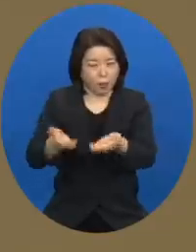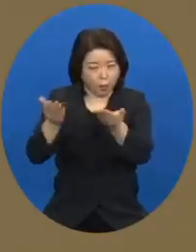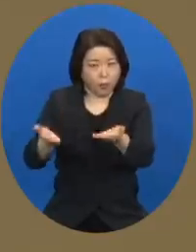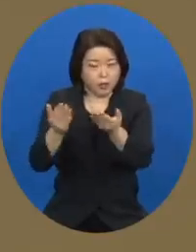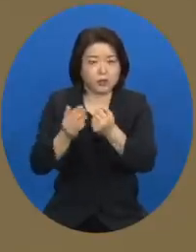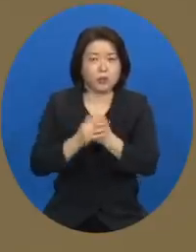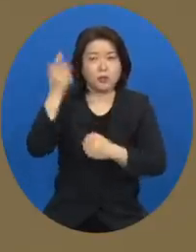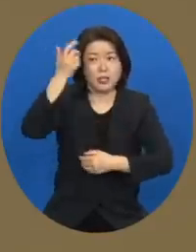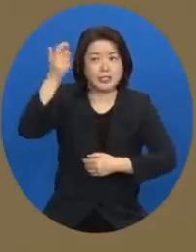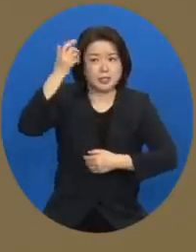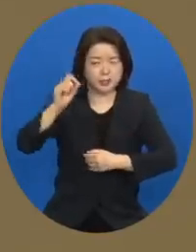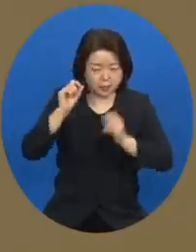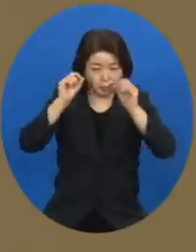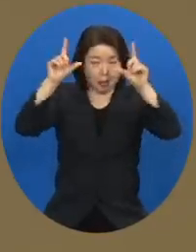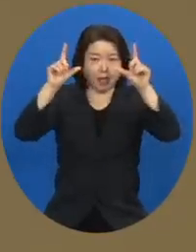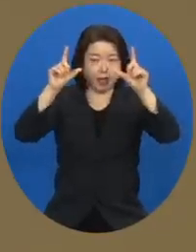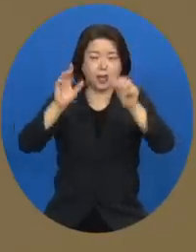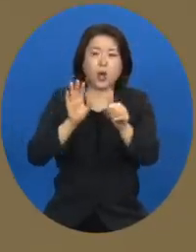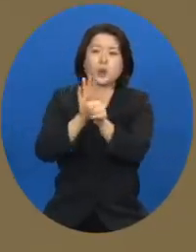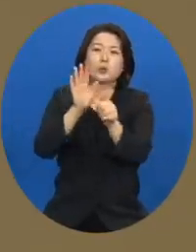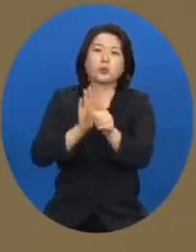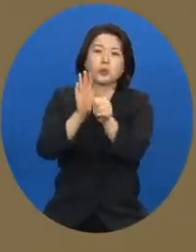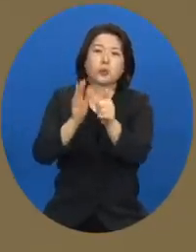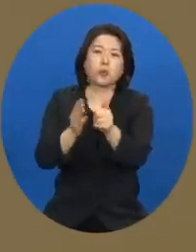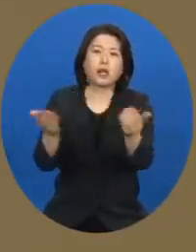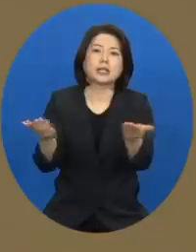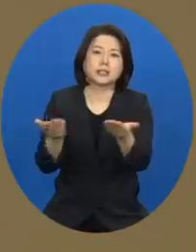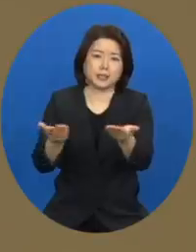영적으로 깨어있기를 도와줘야 하는